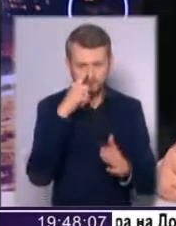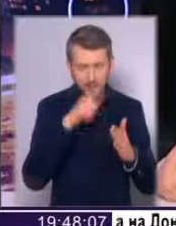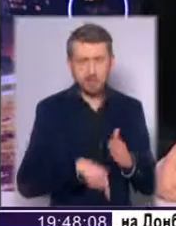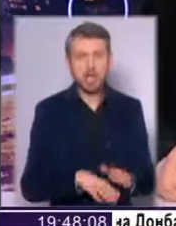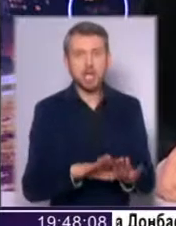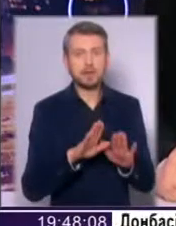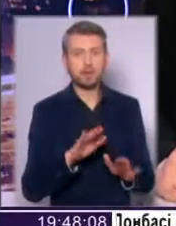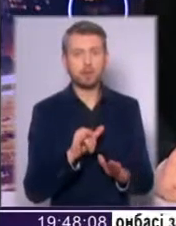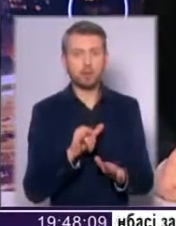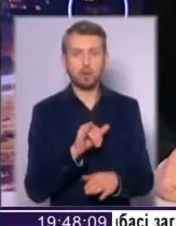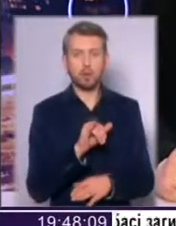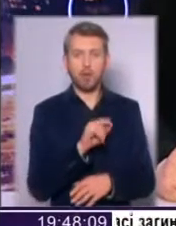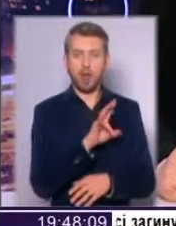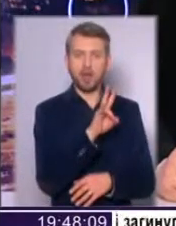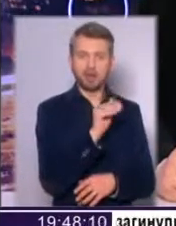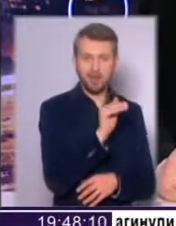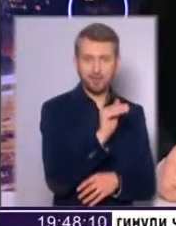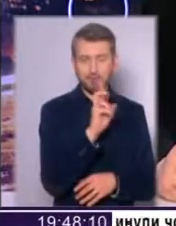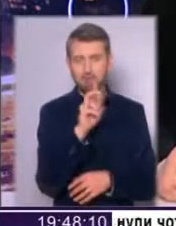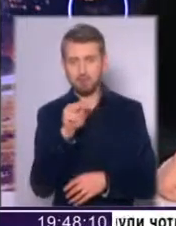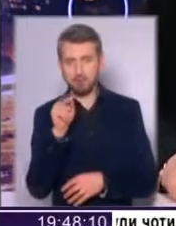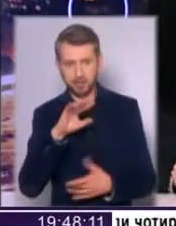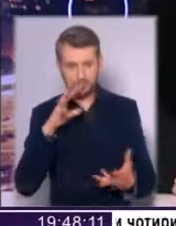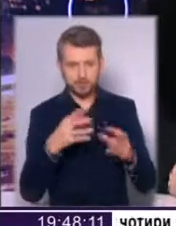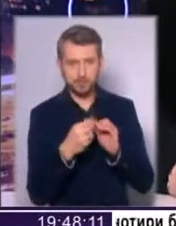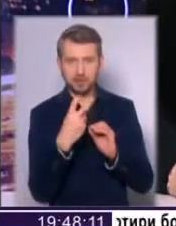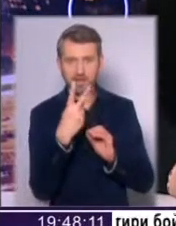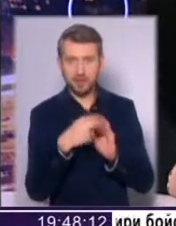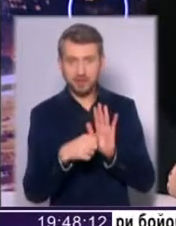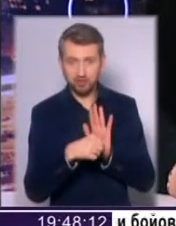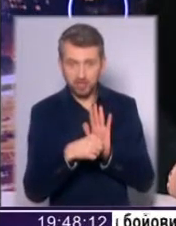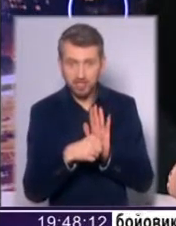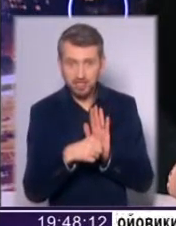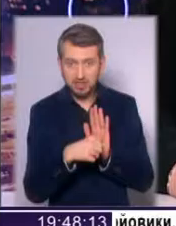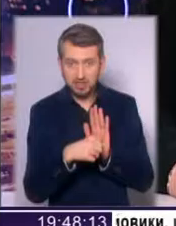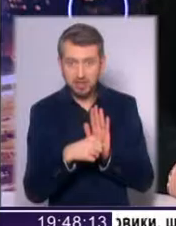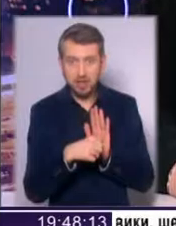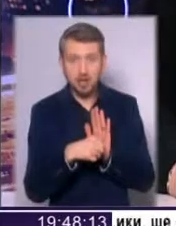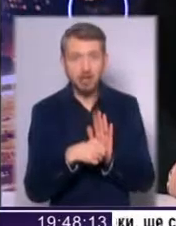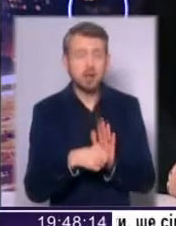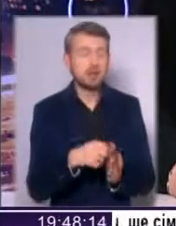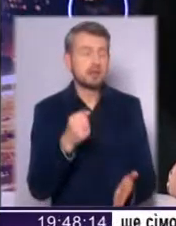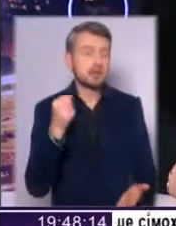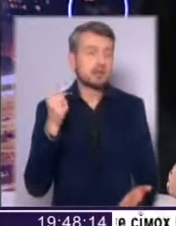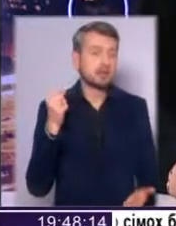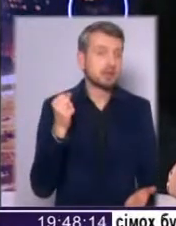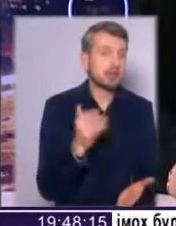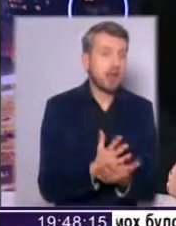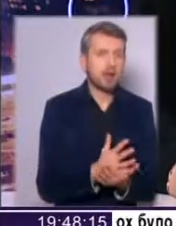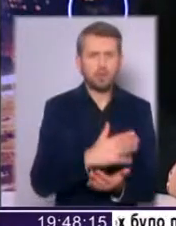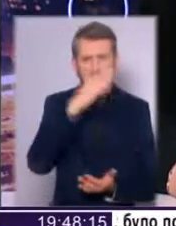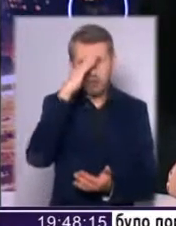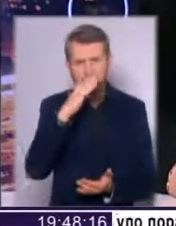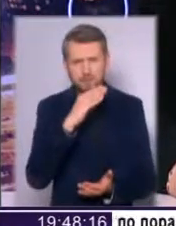тільки у Народного фронту і у БПП буде 226 голосів, зразу ті вимоги, які